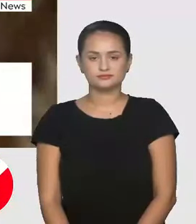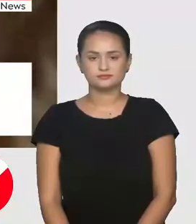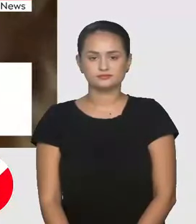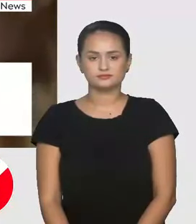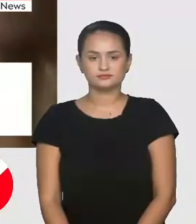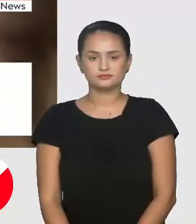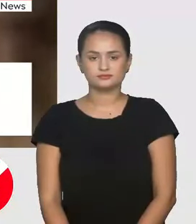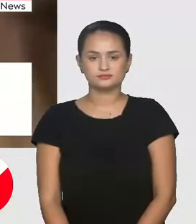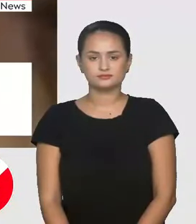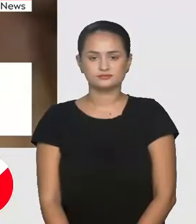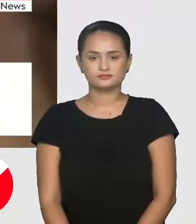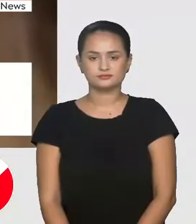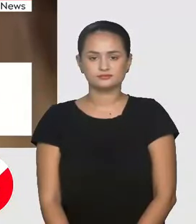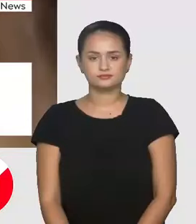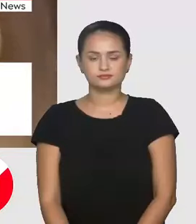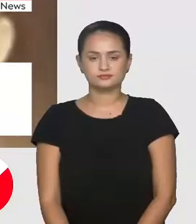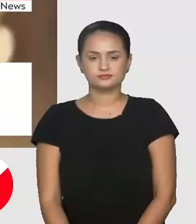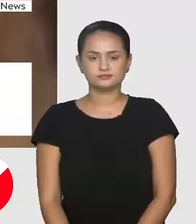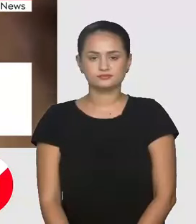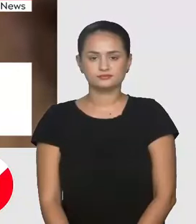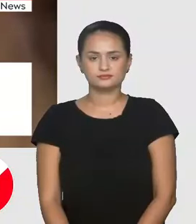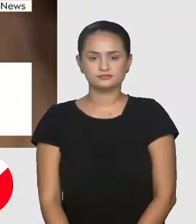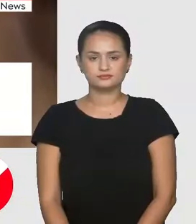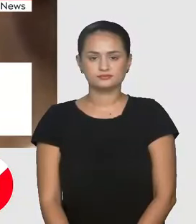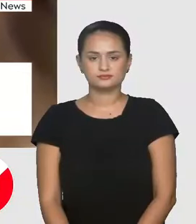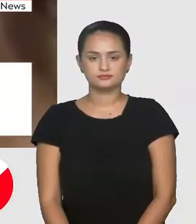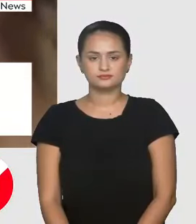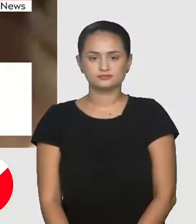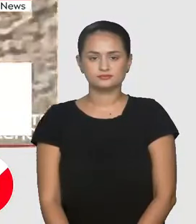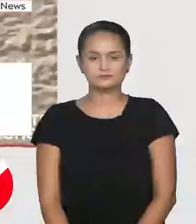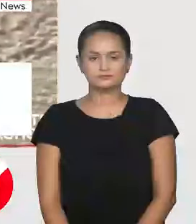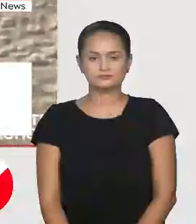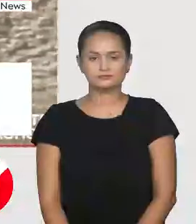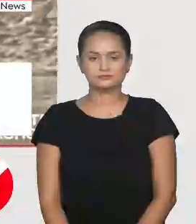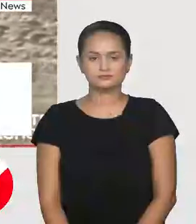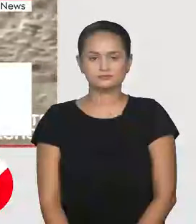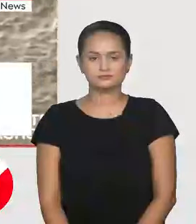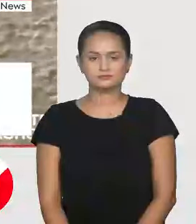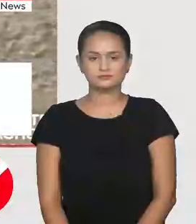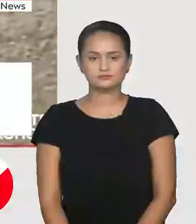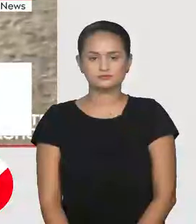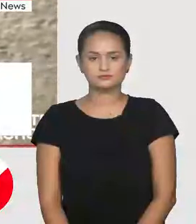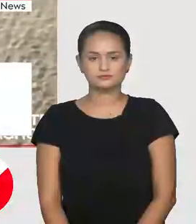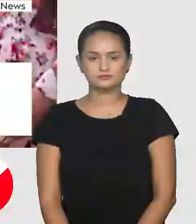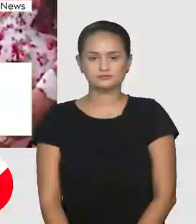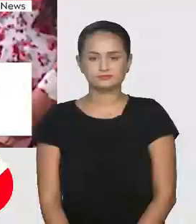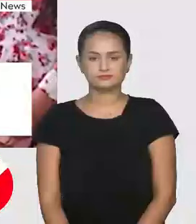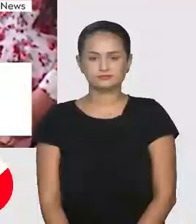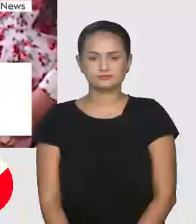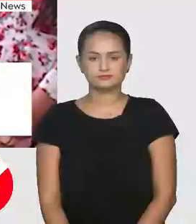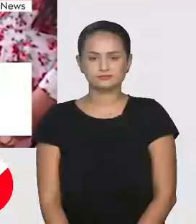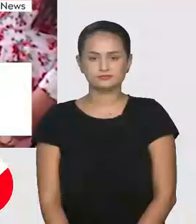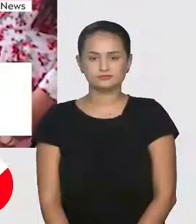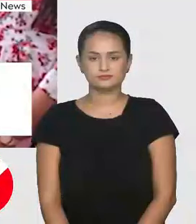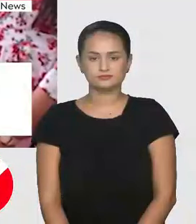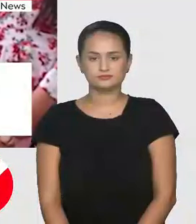cifră de afaceri de 6 milioane de euro, gestionată de vărul ei. Și nici primul soț nu o duce rău. Este banchier,